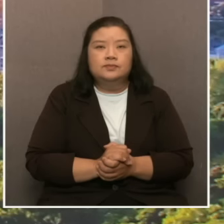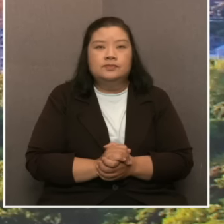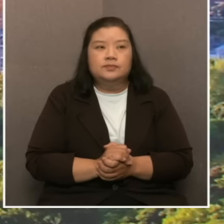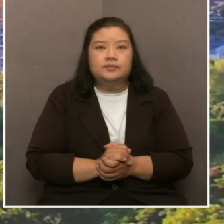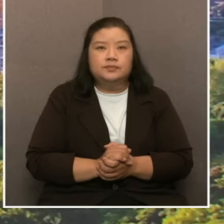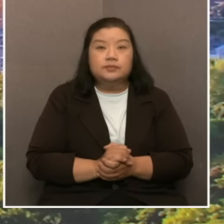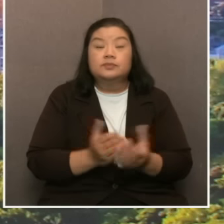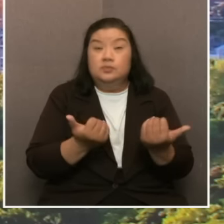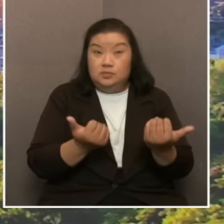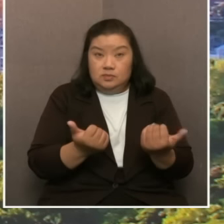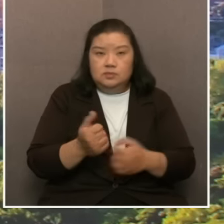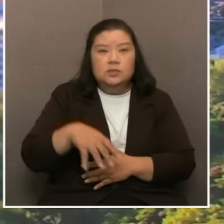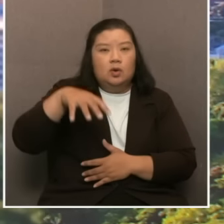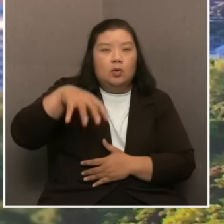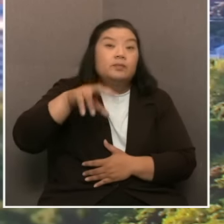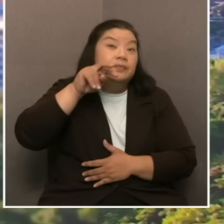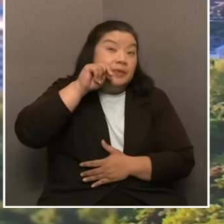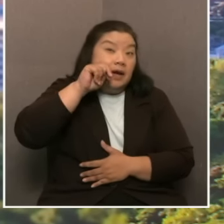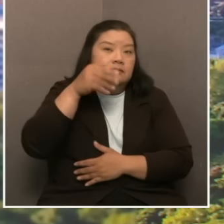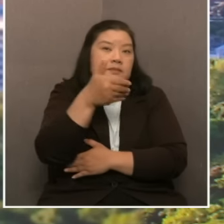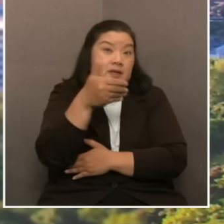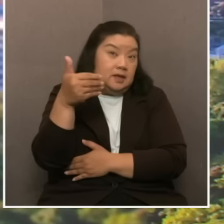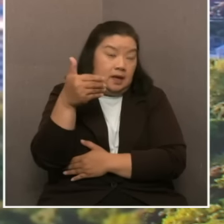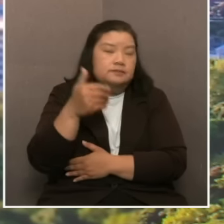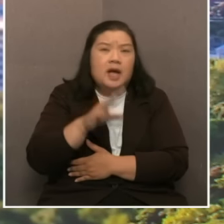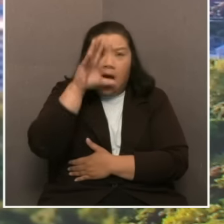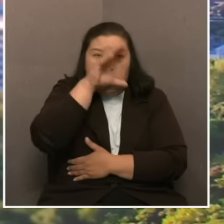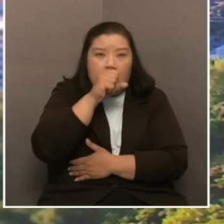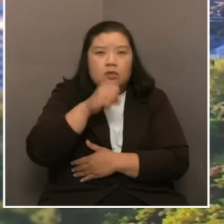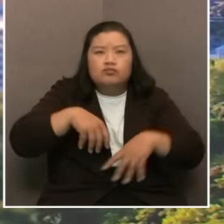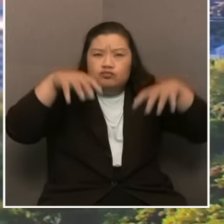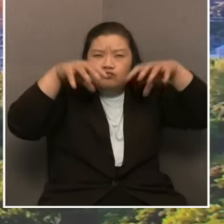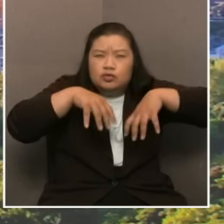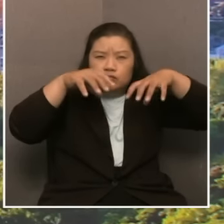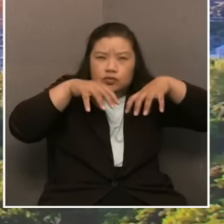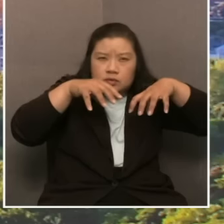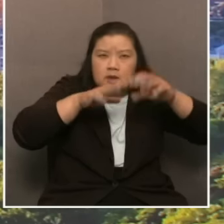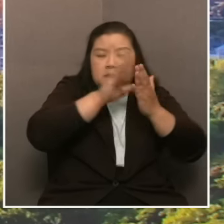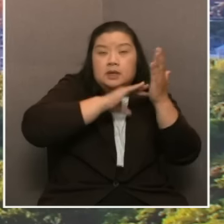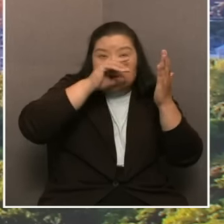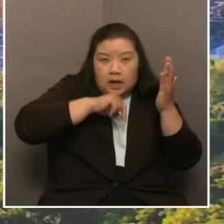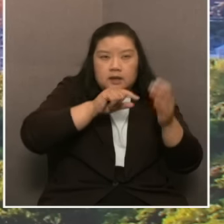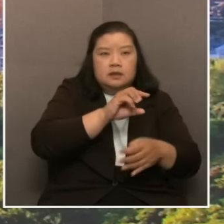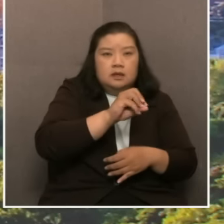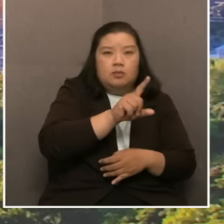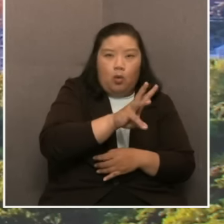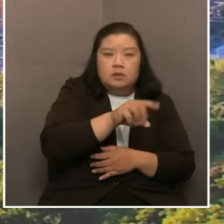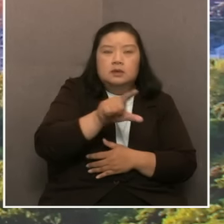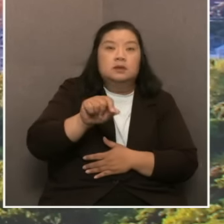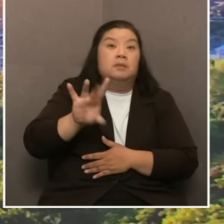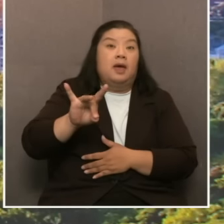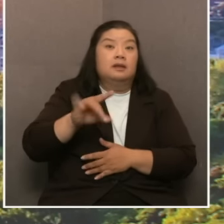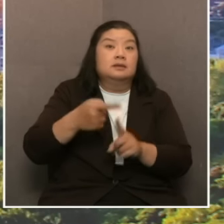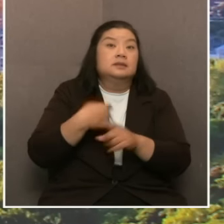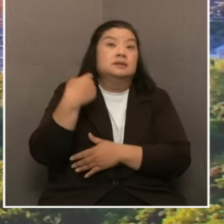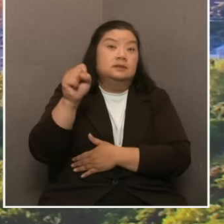สำนังานสัยากรน้ำแห่งชาติก็คดการปริมาฝนในช่วงระหวงวัท 26-28 ตุลาคมนี้จะมีทั้งมรสุมแล้วกมี